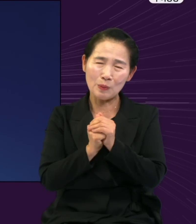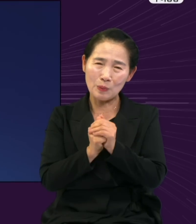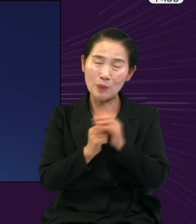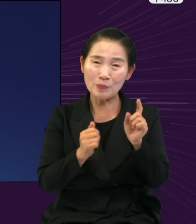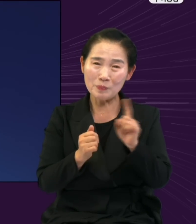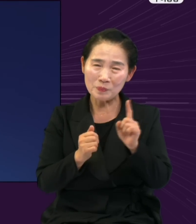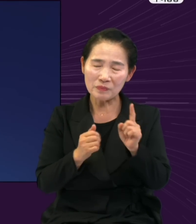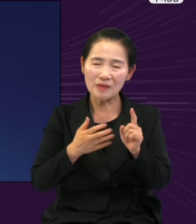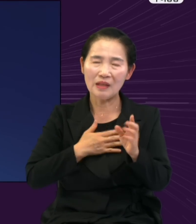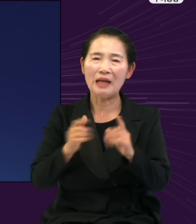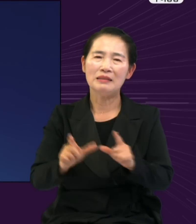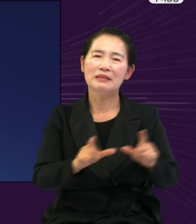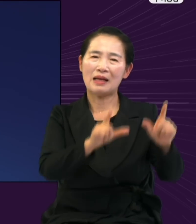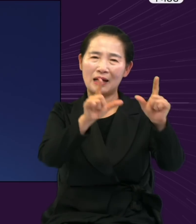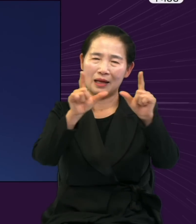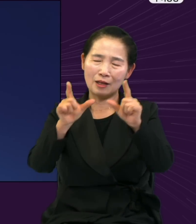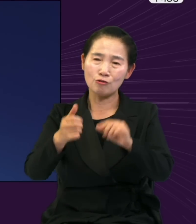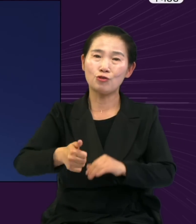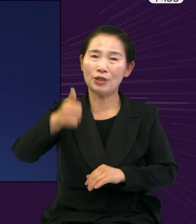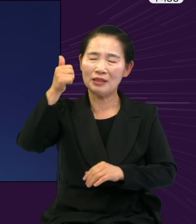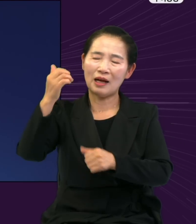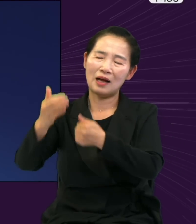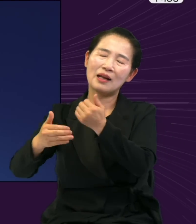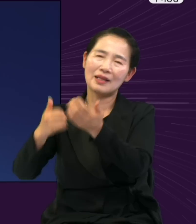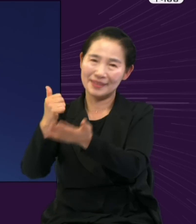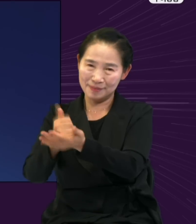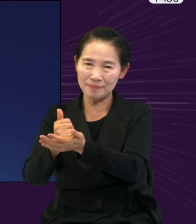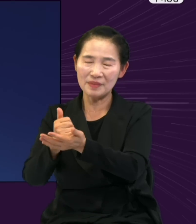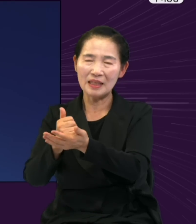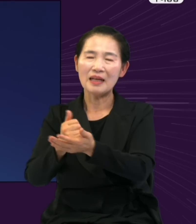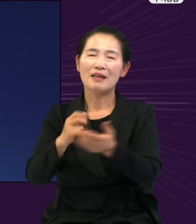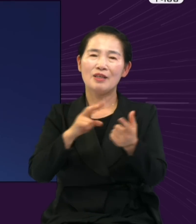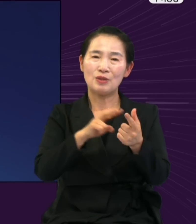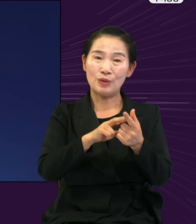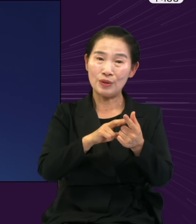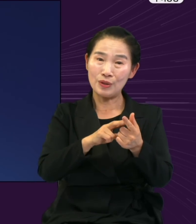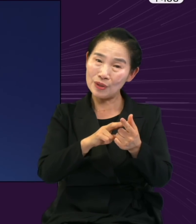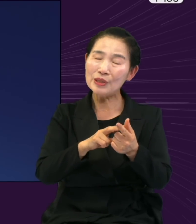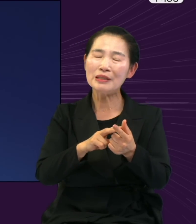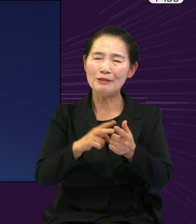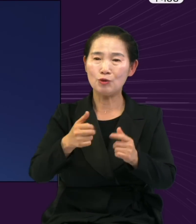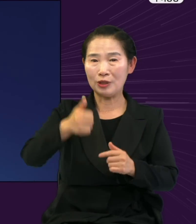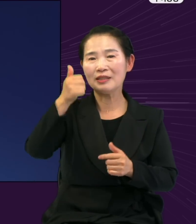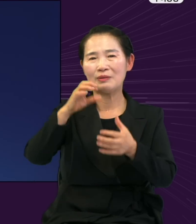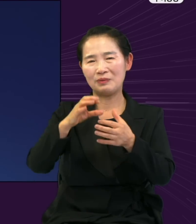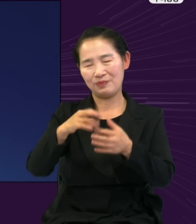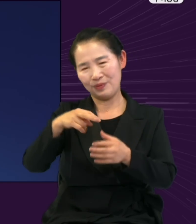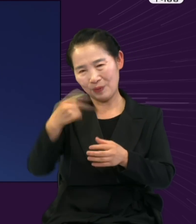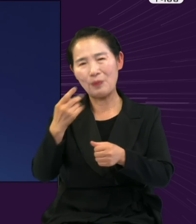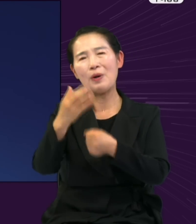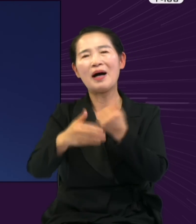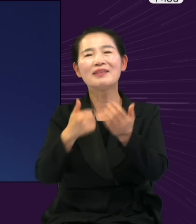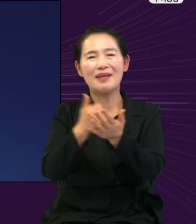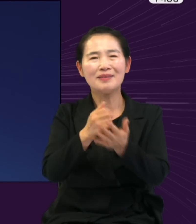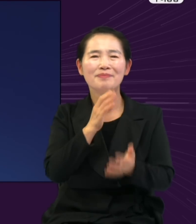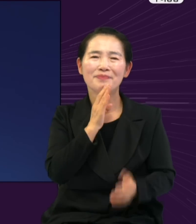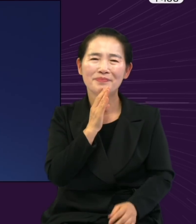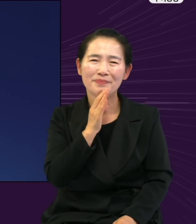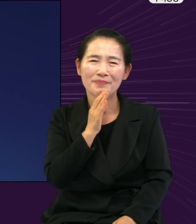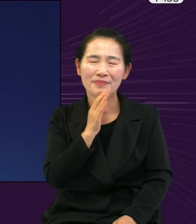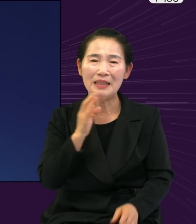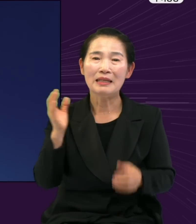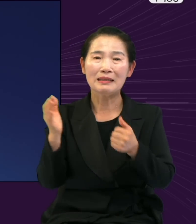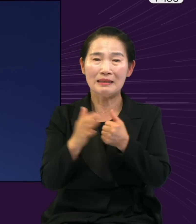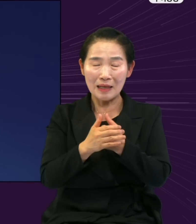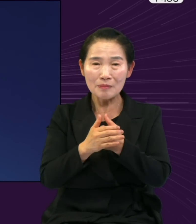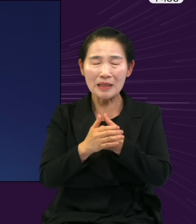인생의 주인이 하나님이시듯이 제 아이들의 주인도 하나님이시니까 제가 우리 아이들의 발목을 잡는